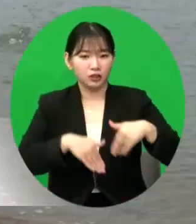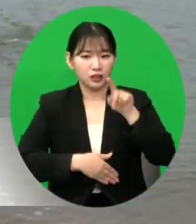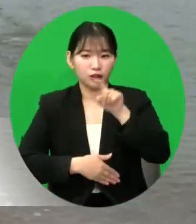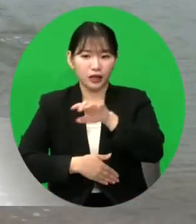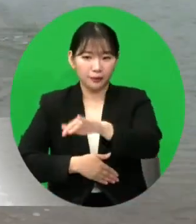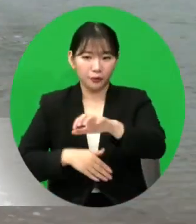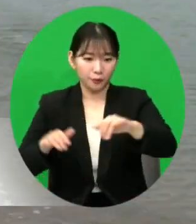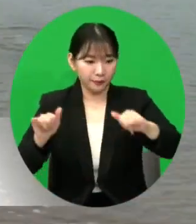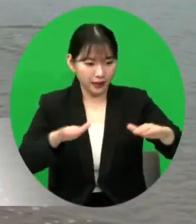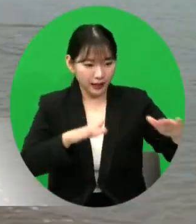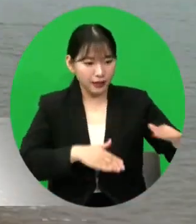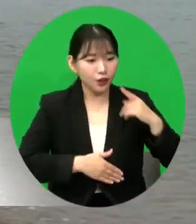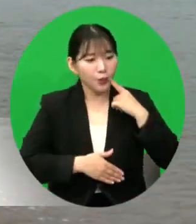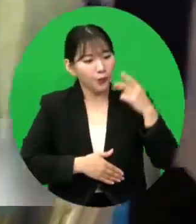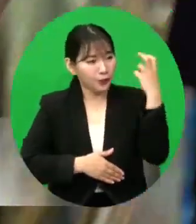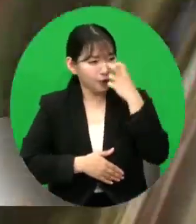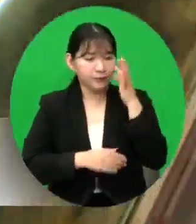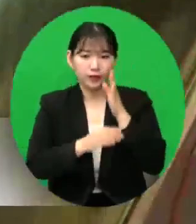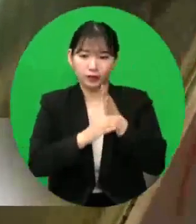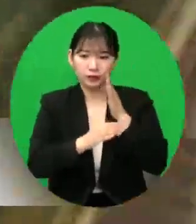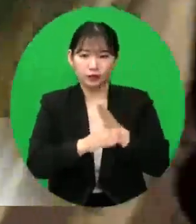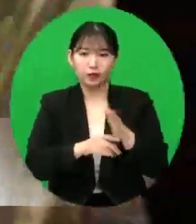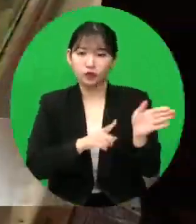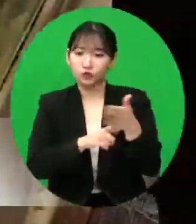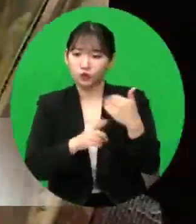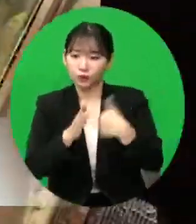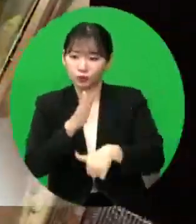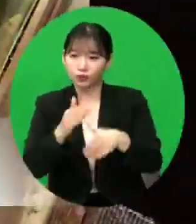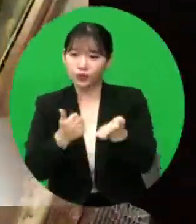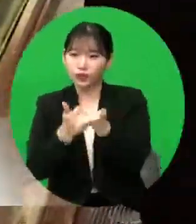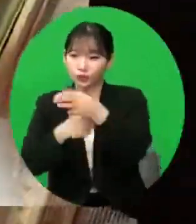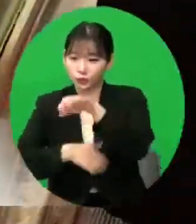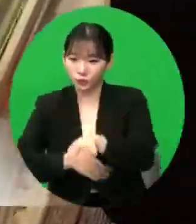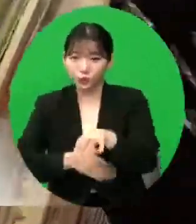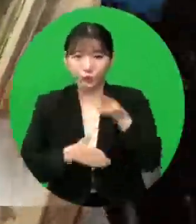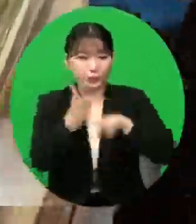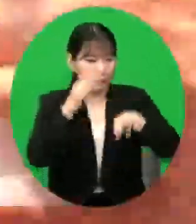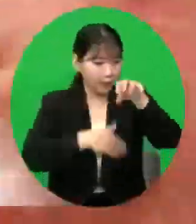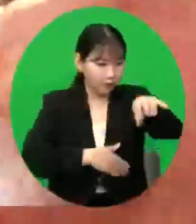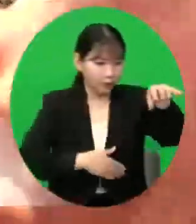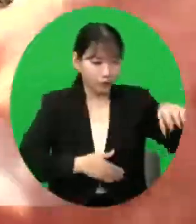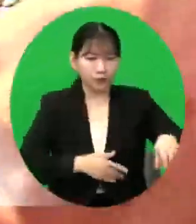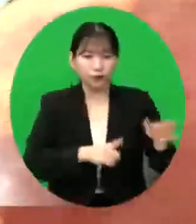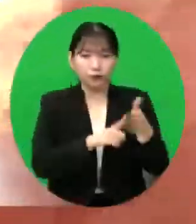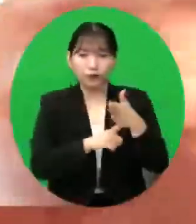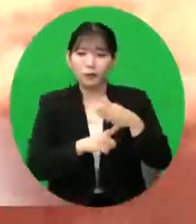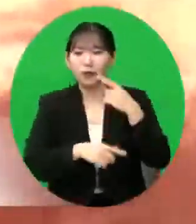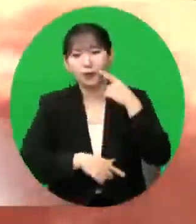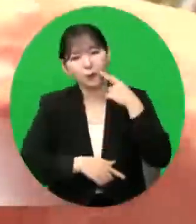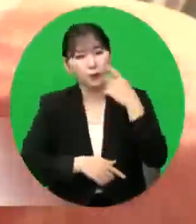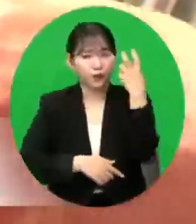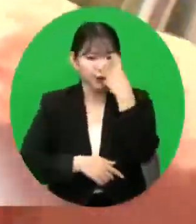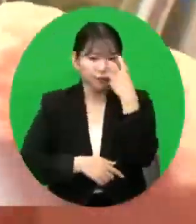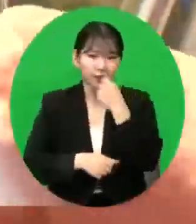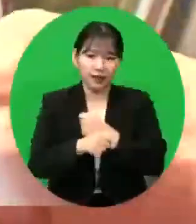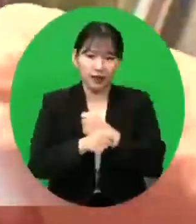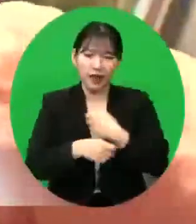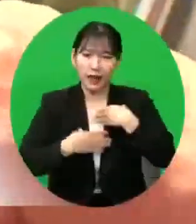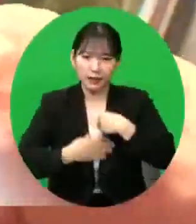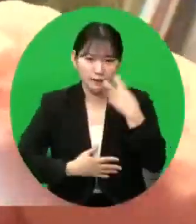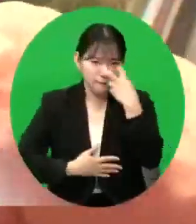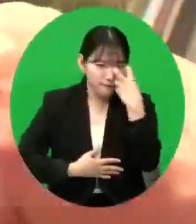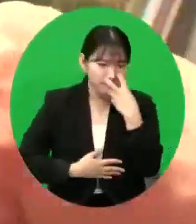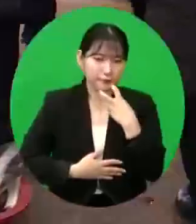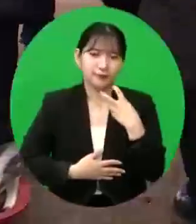해역에서 방사능 검사가 진행되고 있고 수산물 양식장과 공판장 등에서도 수산물 방사능 검사를 하는 등 안전성